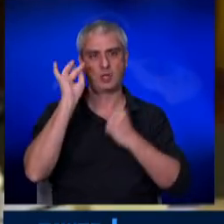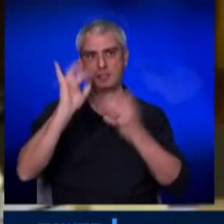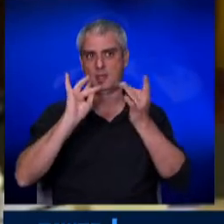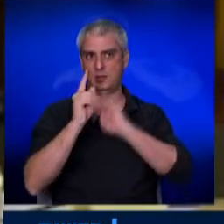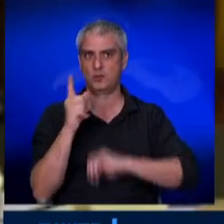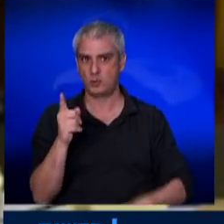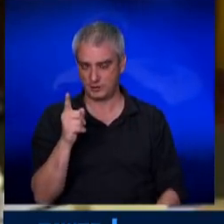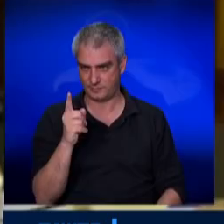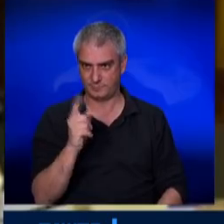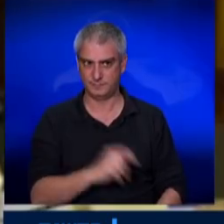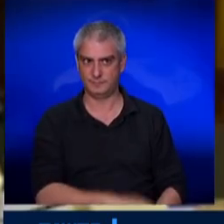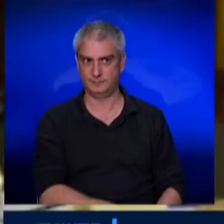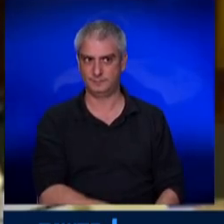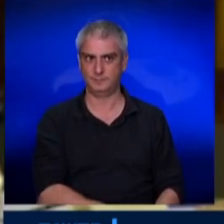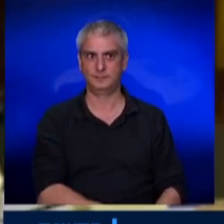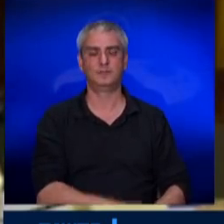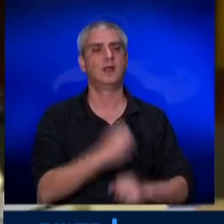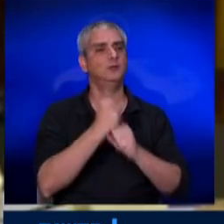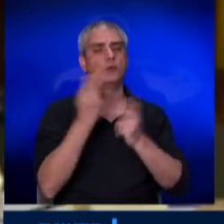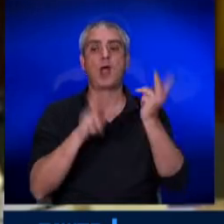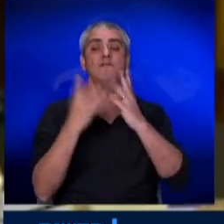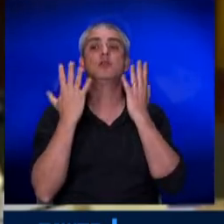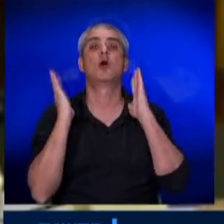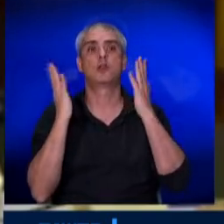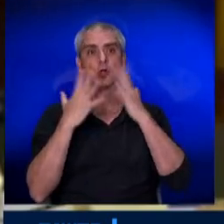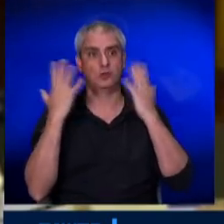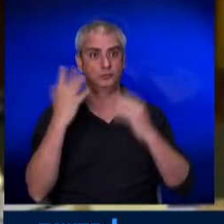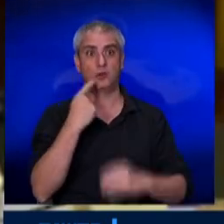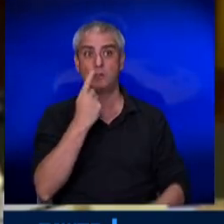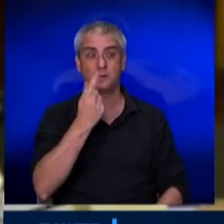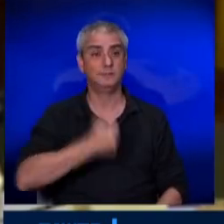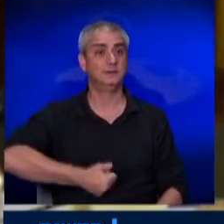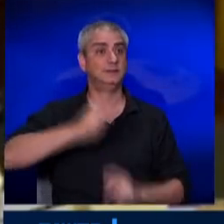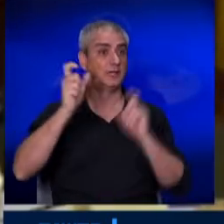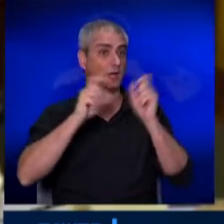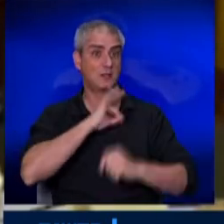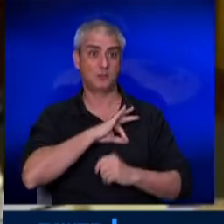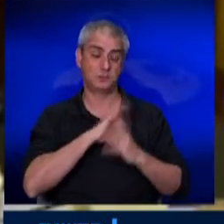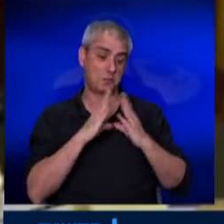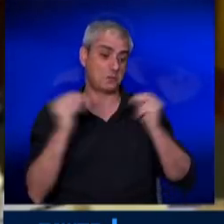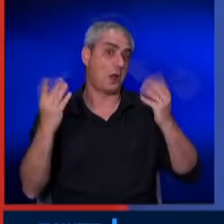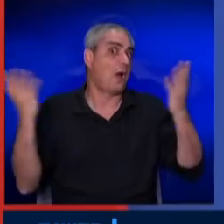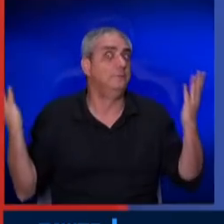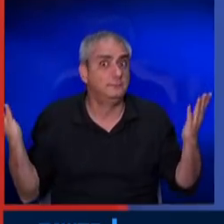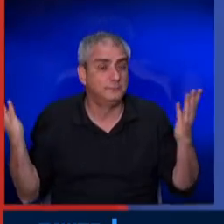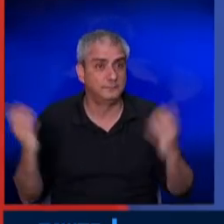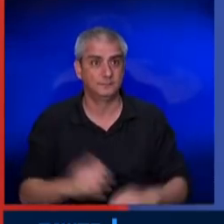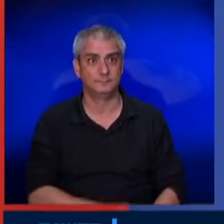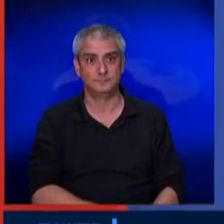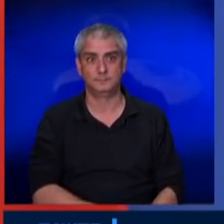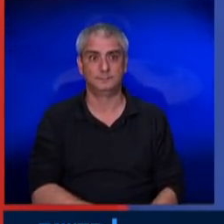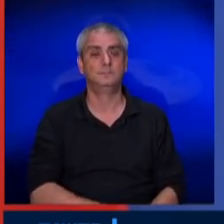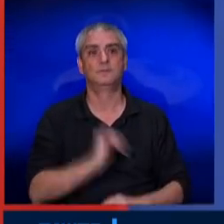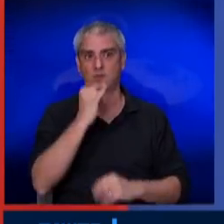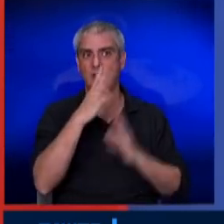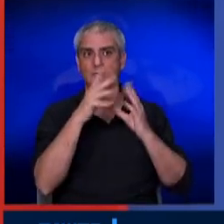ворогу потужних ударів, помітних втрат. Кажуть, кудись пропав міністр оборони Росії.